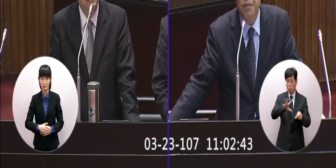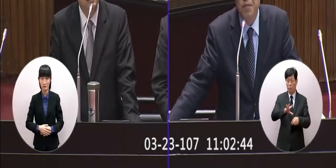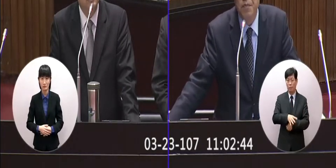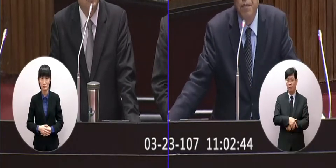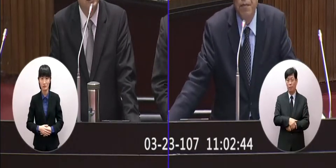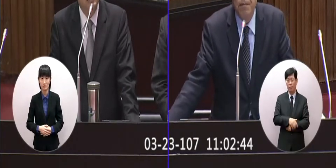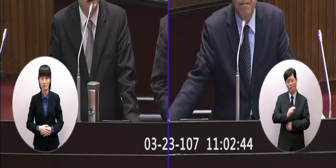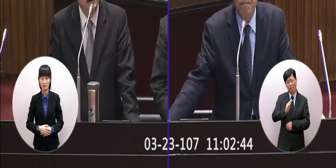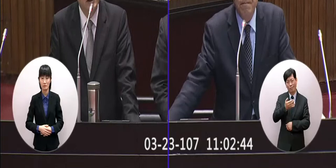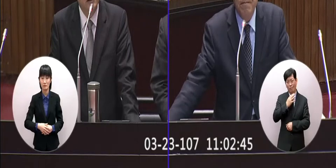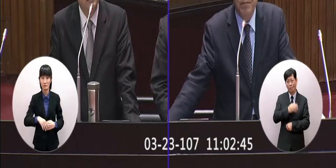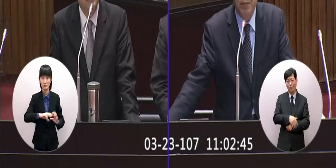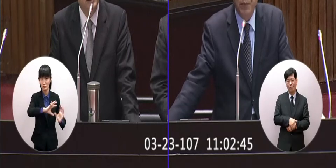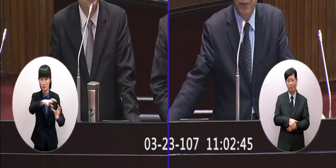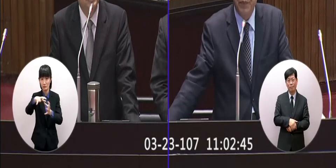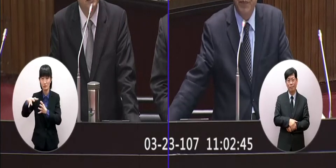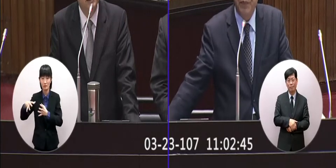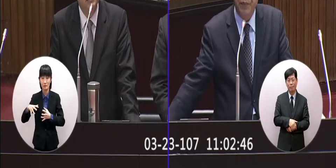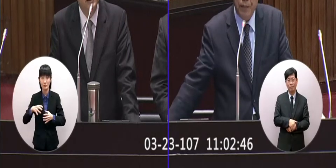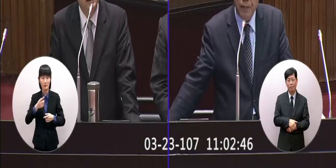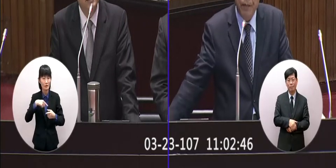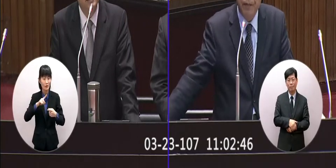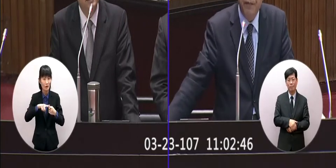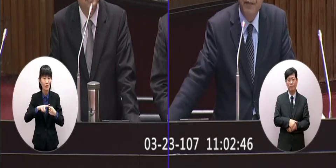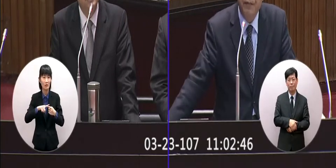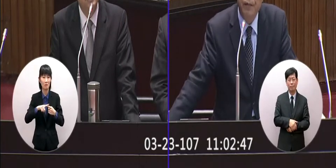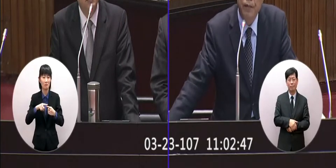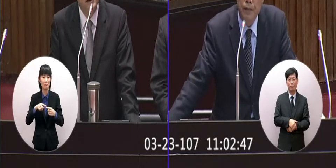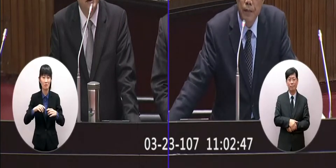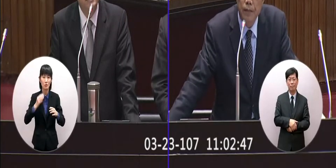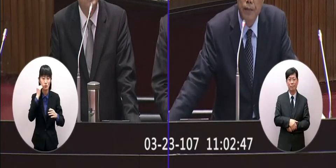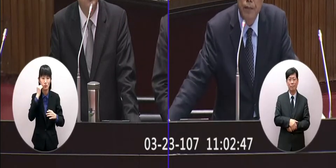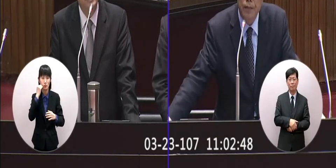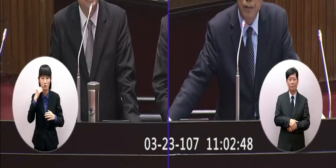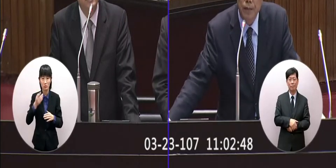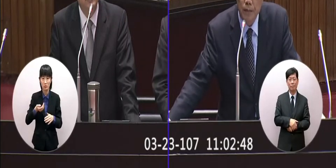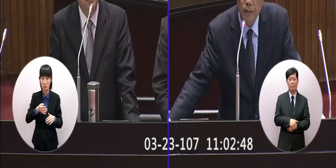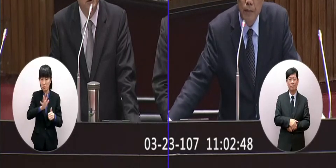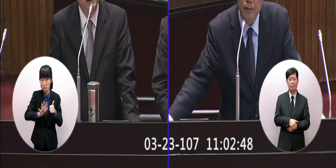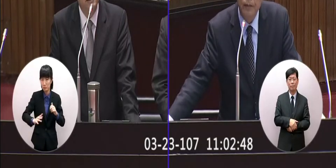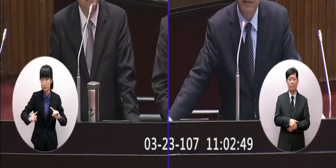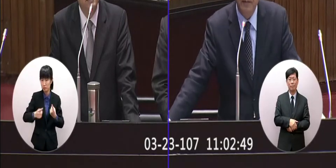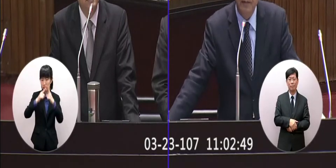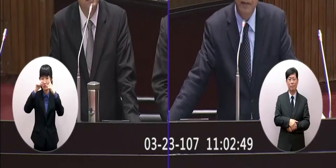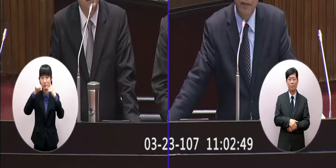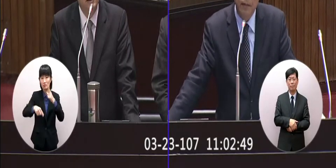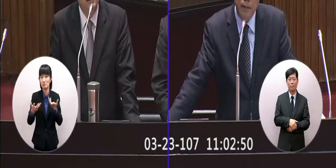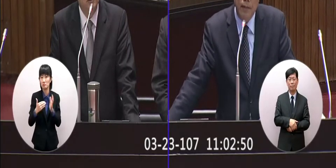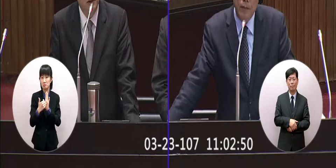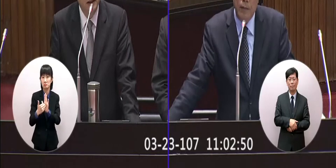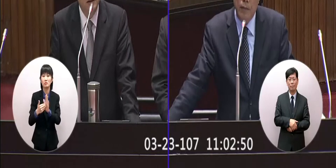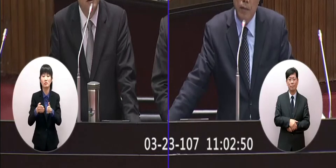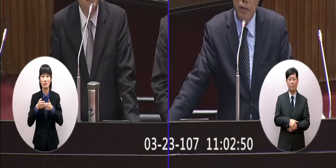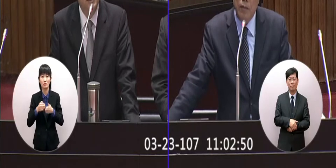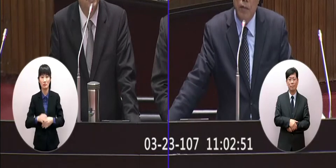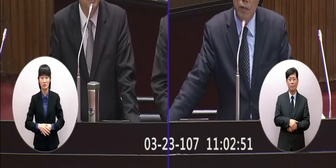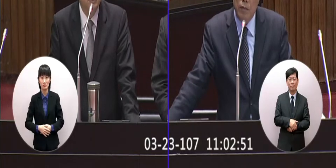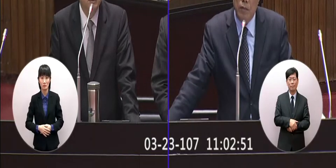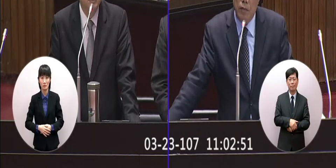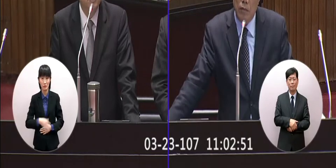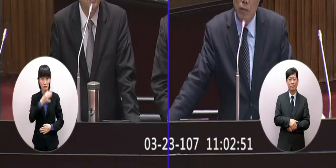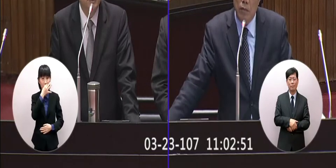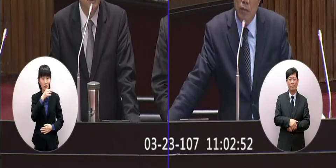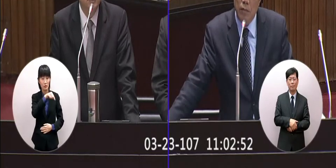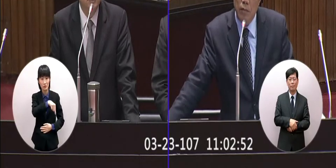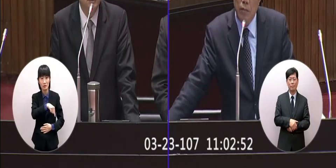是。 各国啊，都应该要极力避免会引起各国之间争端的作为。那关于菲律